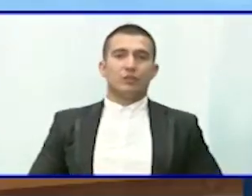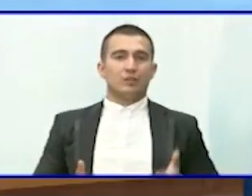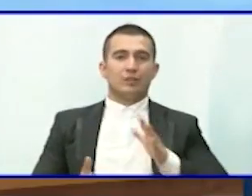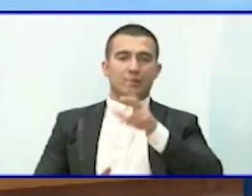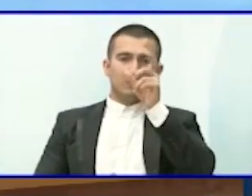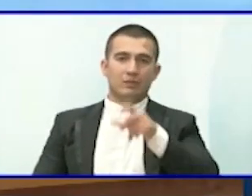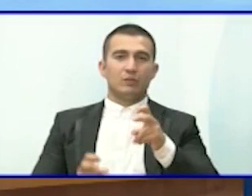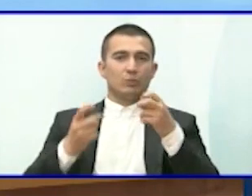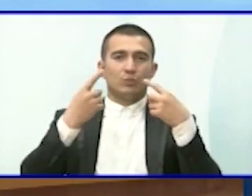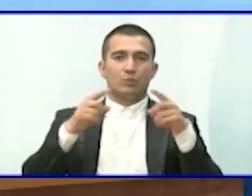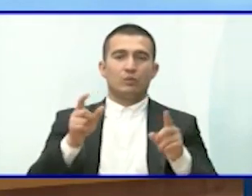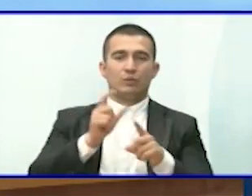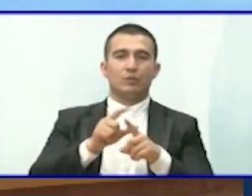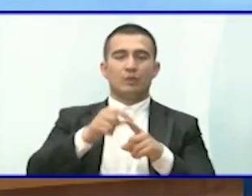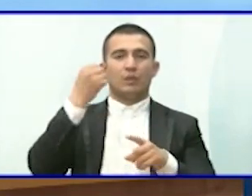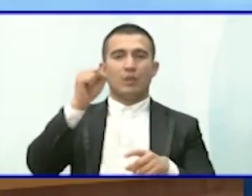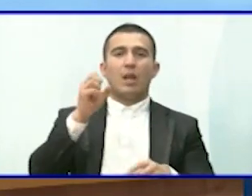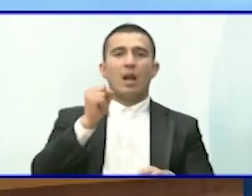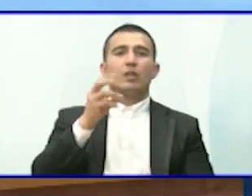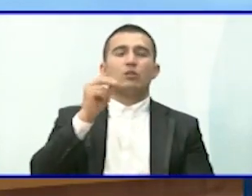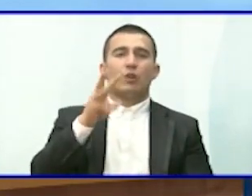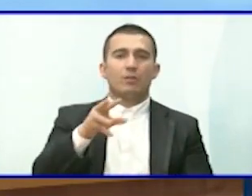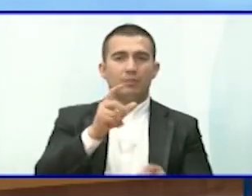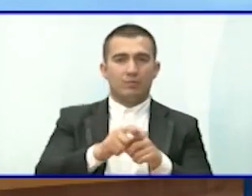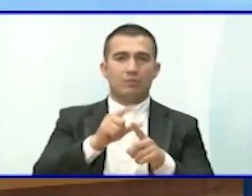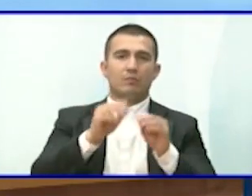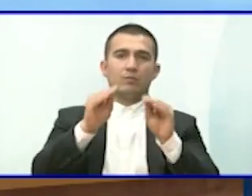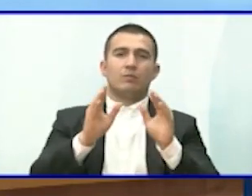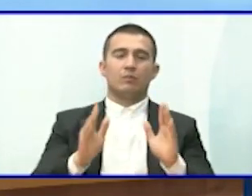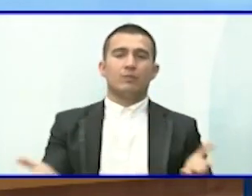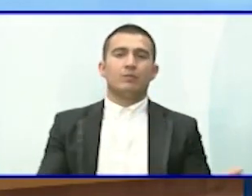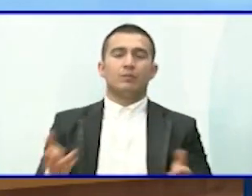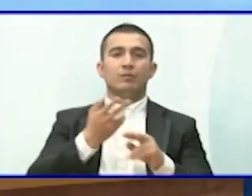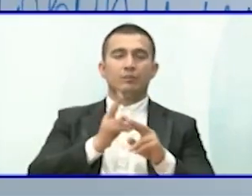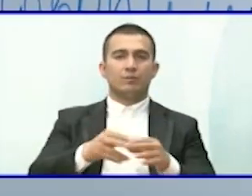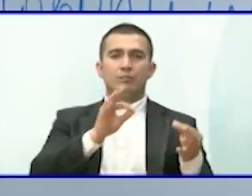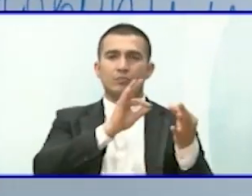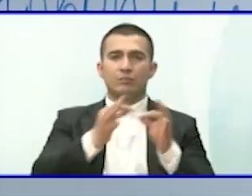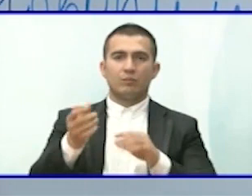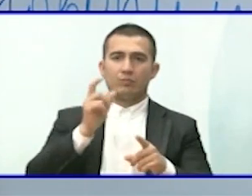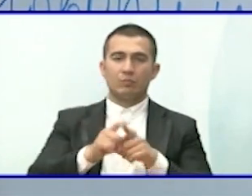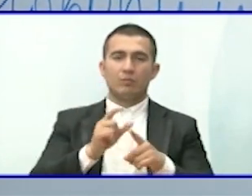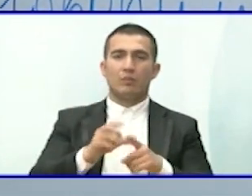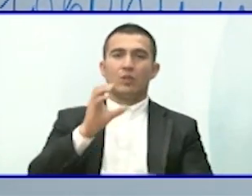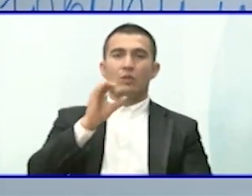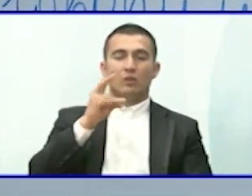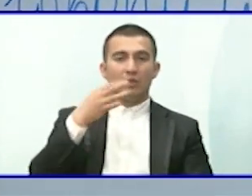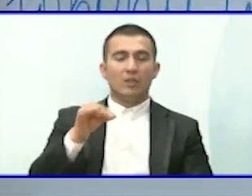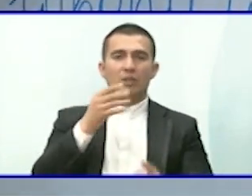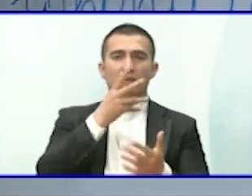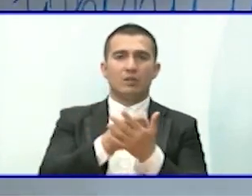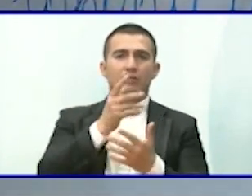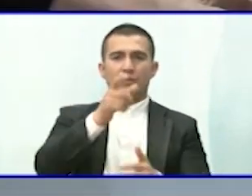задаем вопрос о чем и так предложном падеже существительные с